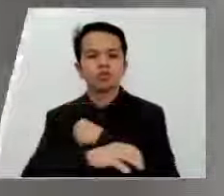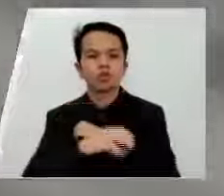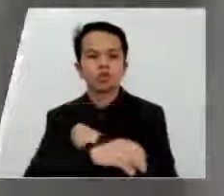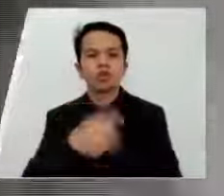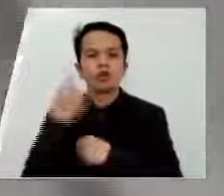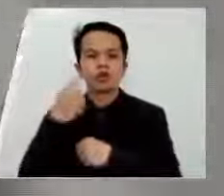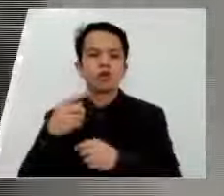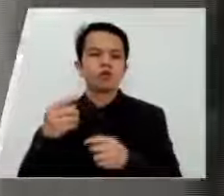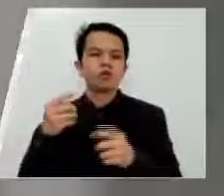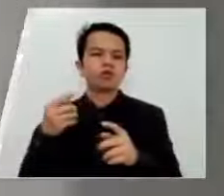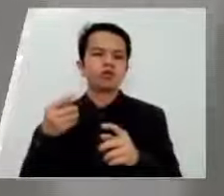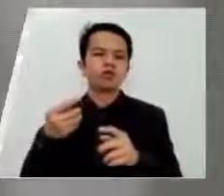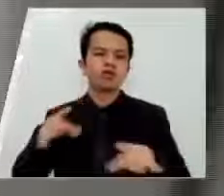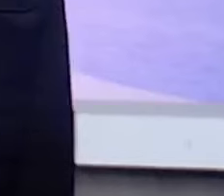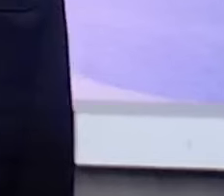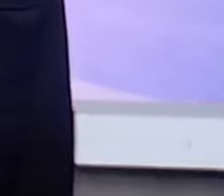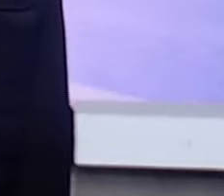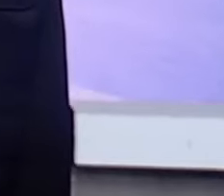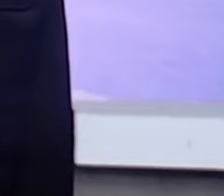ng Russia.